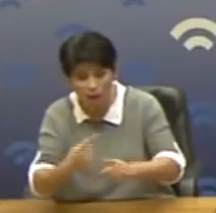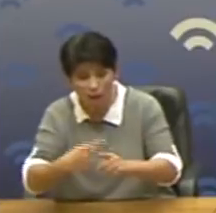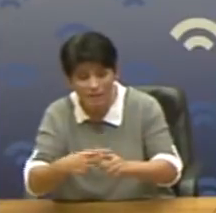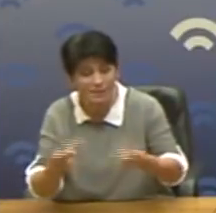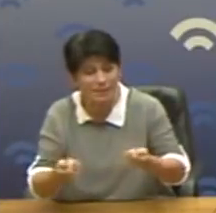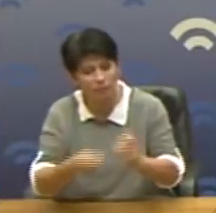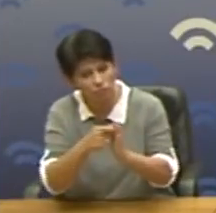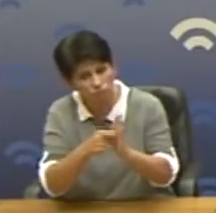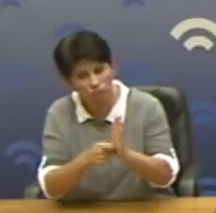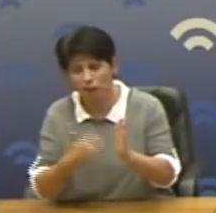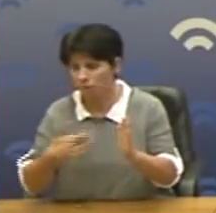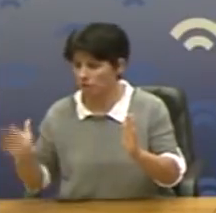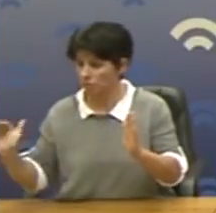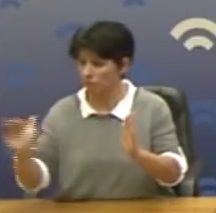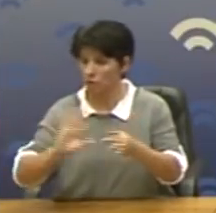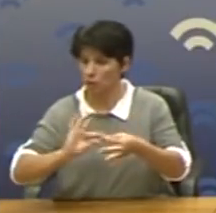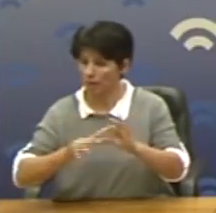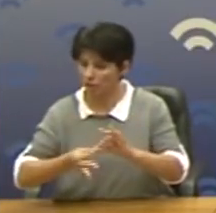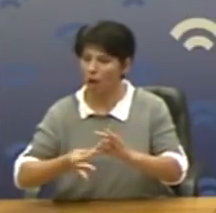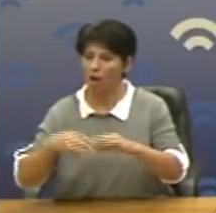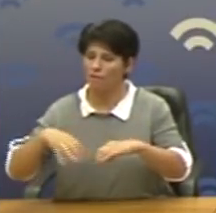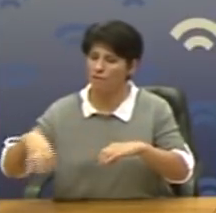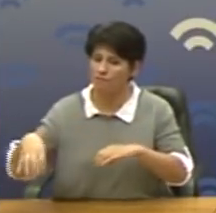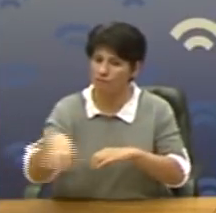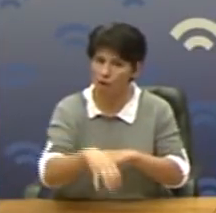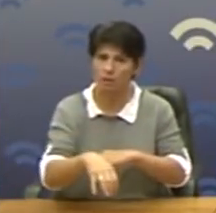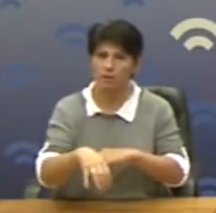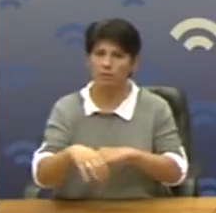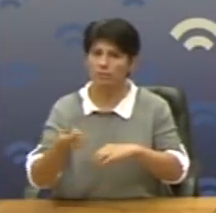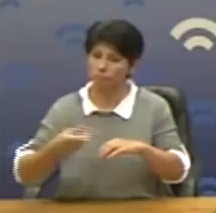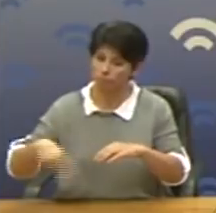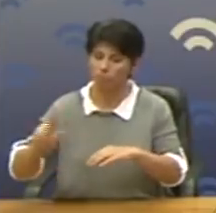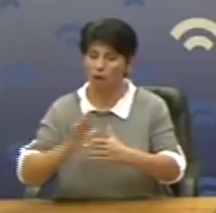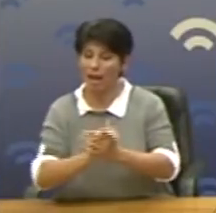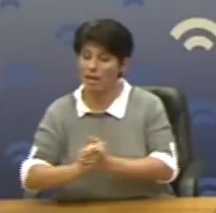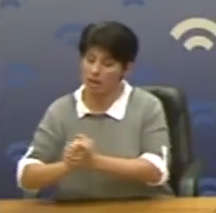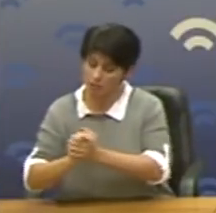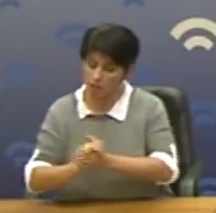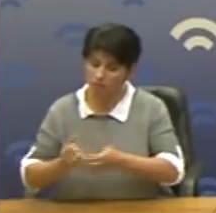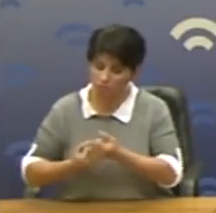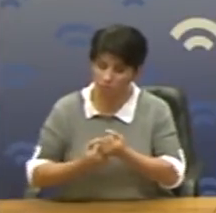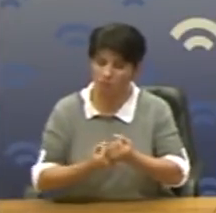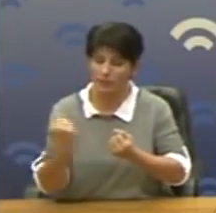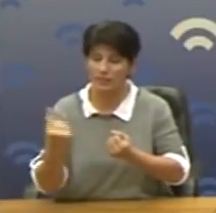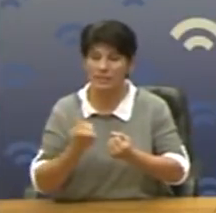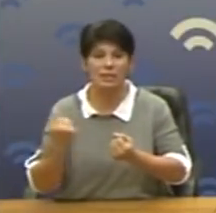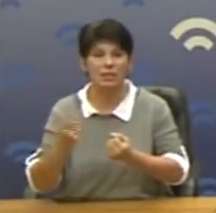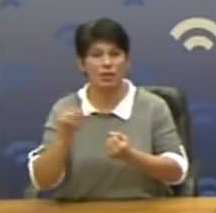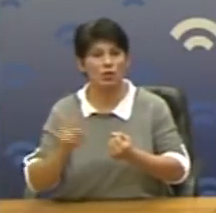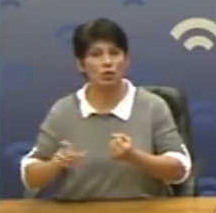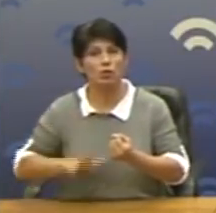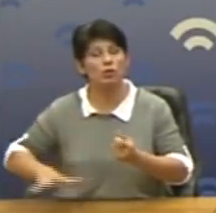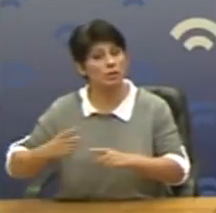καλούμε τα σωματεία τους φορείς να πολλαπλασιάσουν την αλληλεγγύη τους για τις συνθήκες ζωής στην